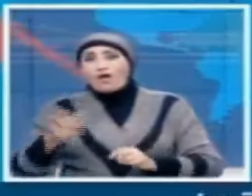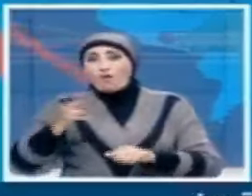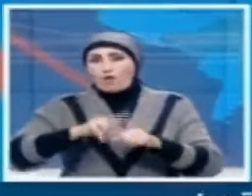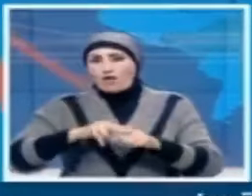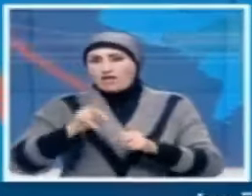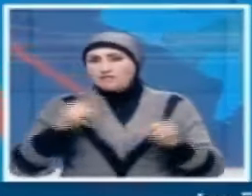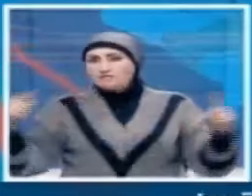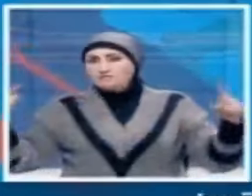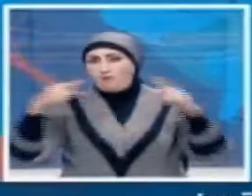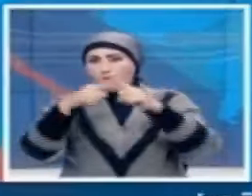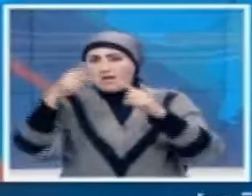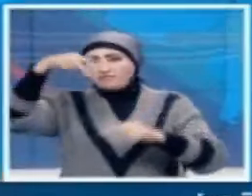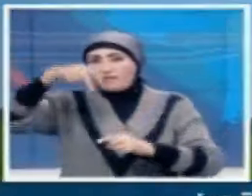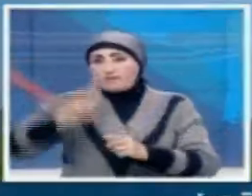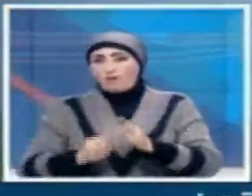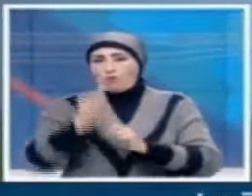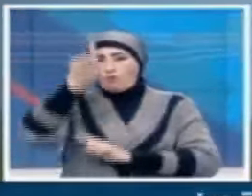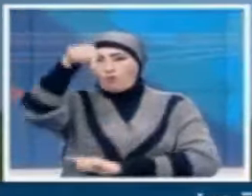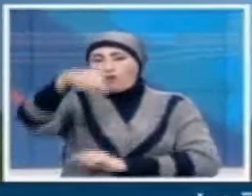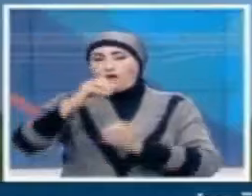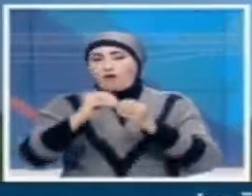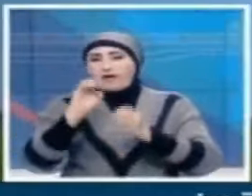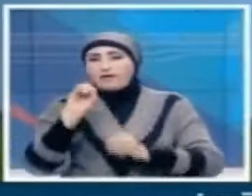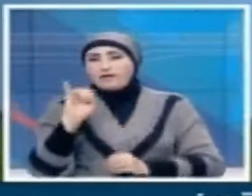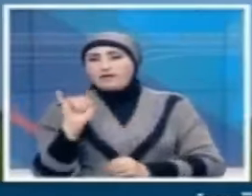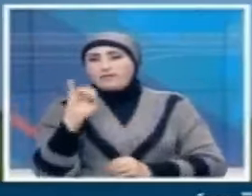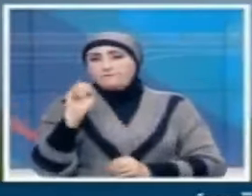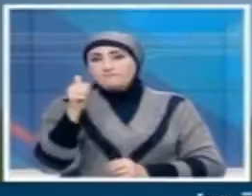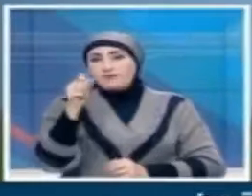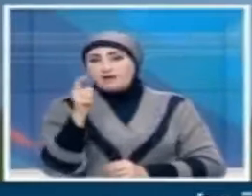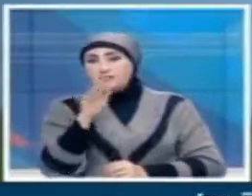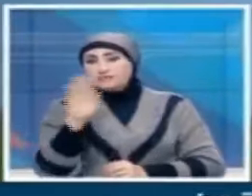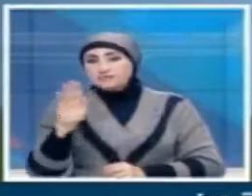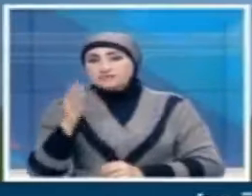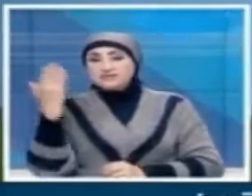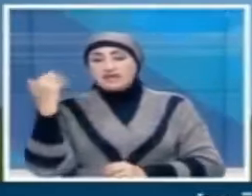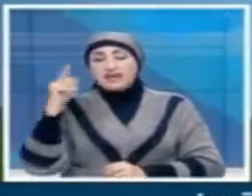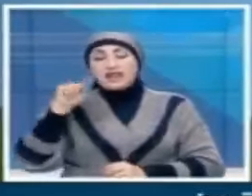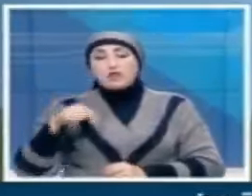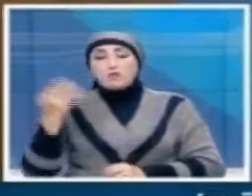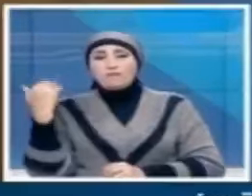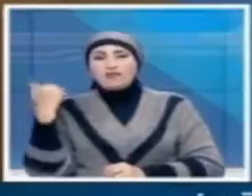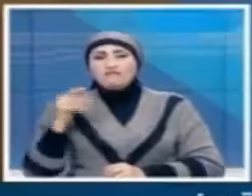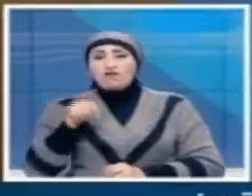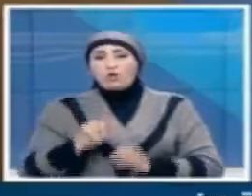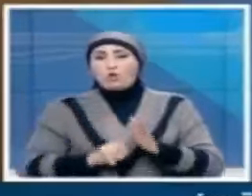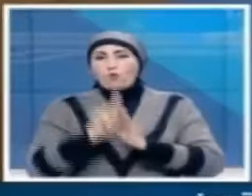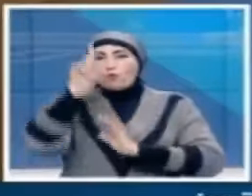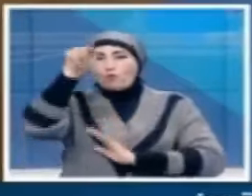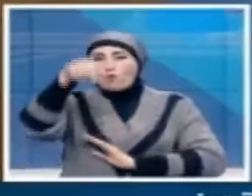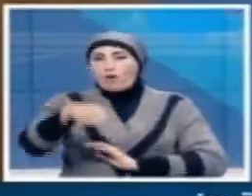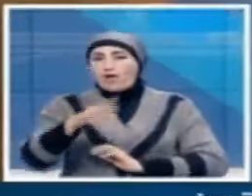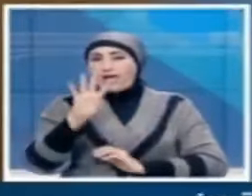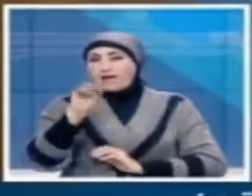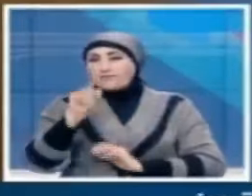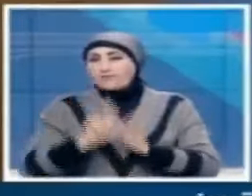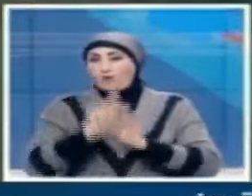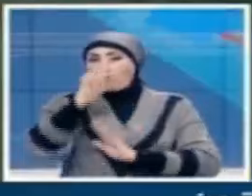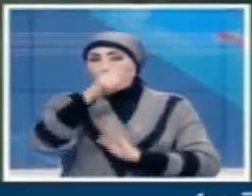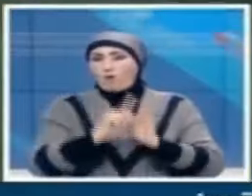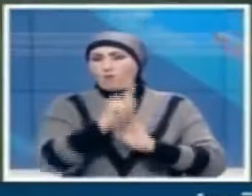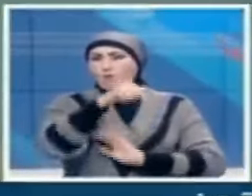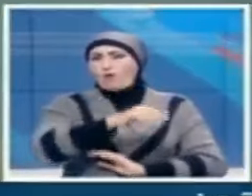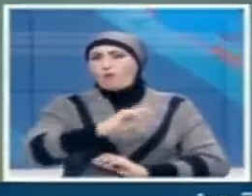صواريخ من طراز هيمرس خلال اليوم الماضي، وقد أطلقت روسيا 40 صاروخا ومسيرة على مناطق